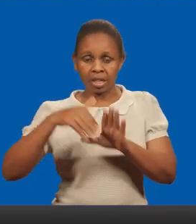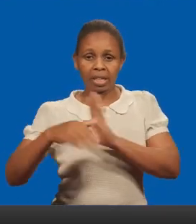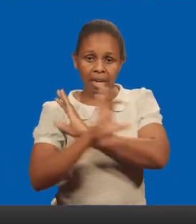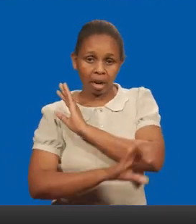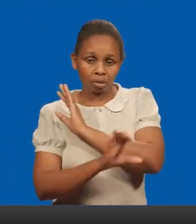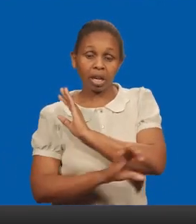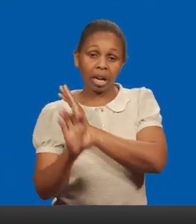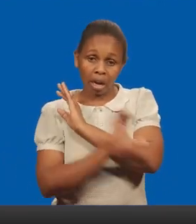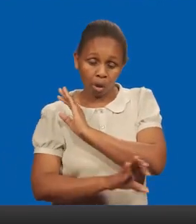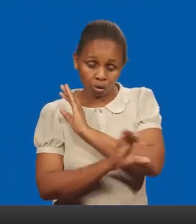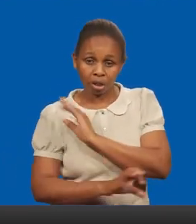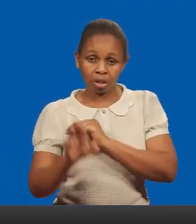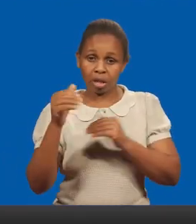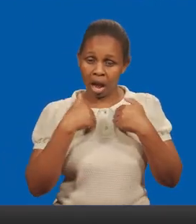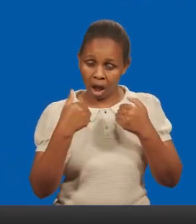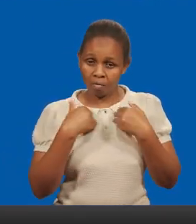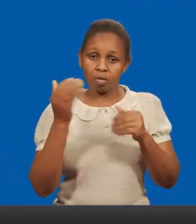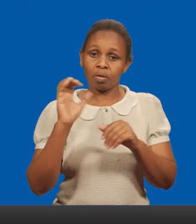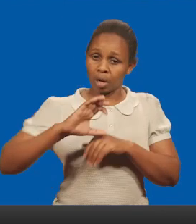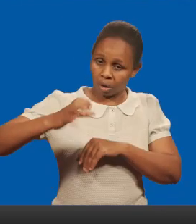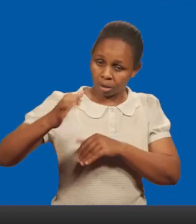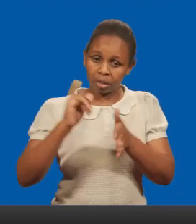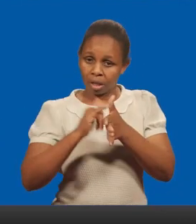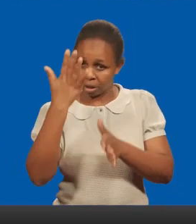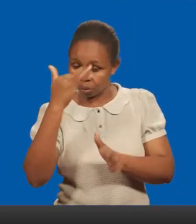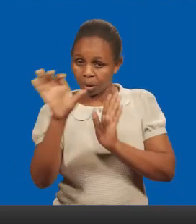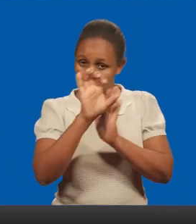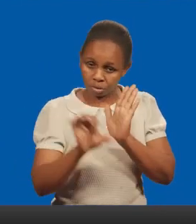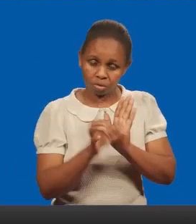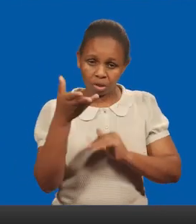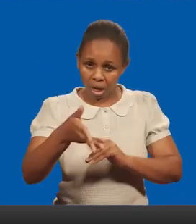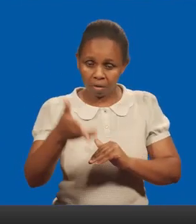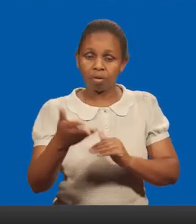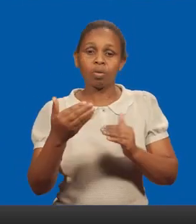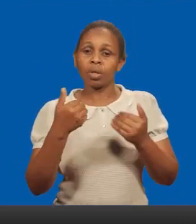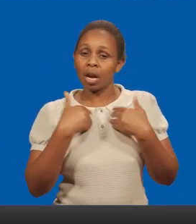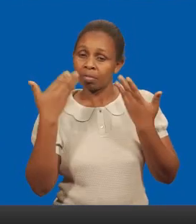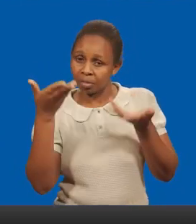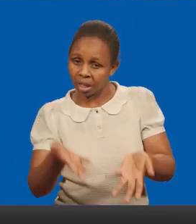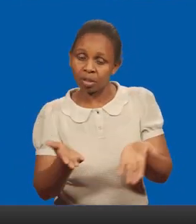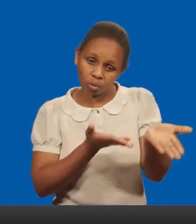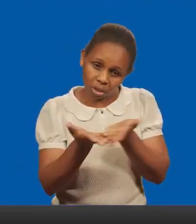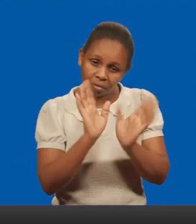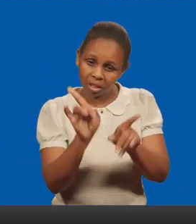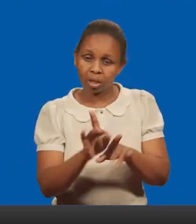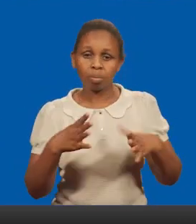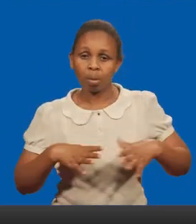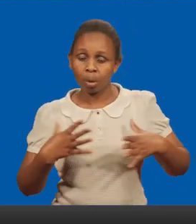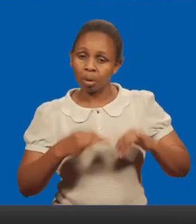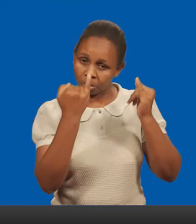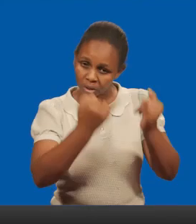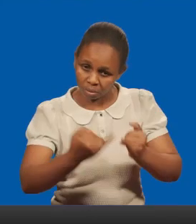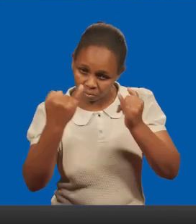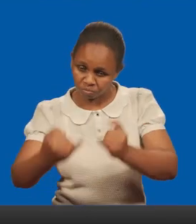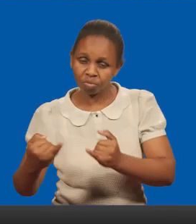Every county is in the country, and the country itself comprises of counties, and that is why the constitution is clear. We exist to serve